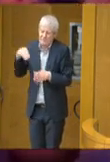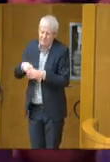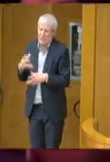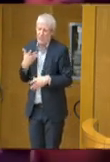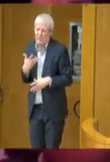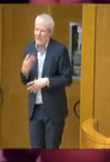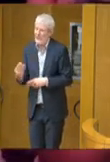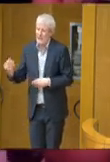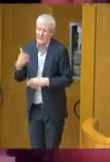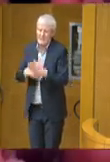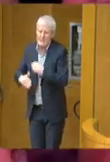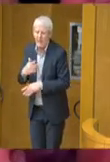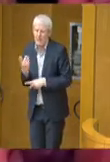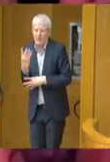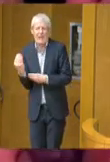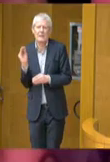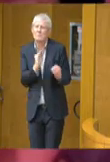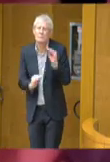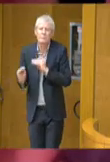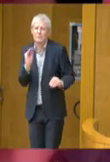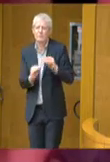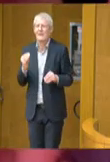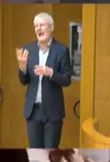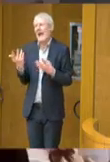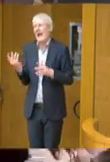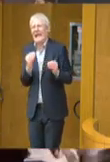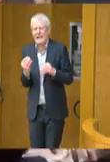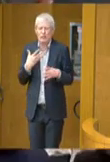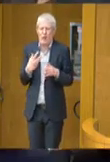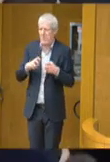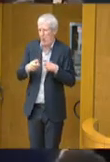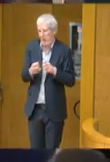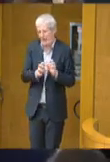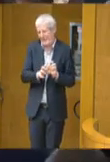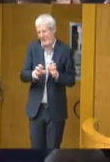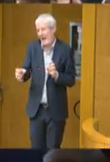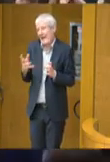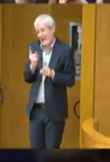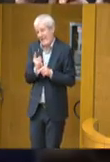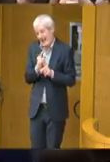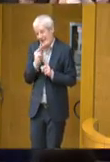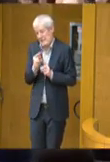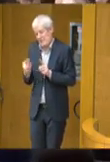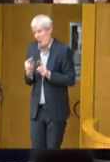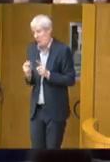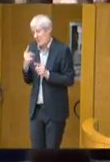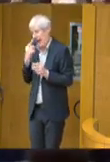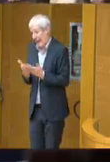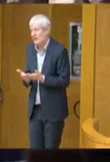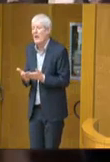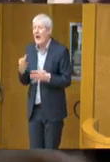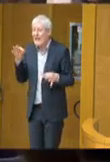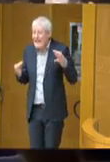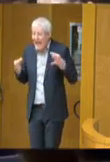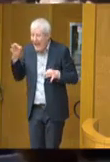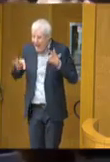quanto l'area dello svantaggio scolastico accoglie problematiche differenti che richiedono risposte adeguate, il teatro si rivela uno